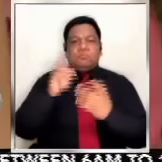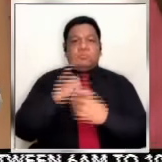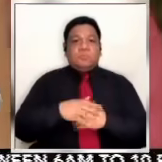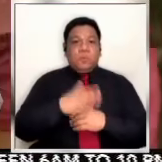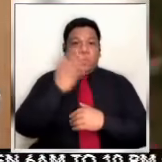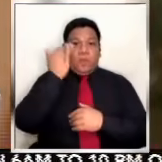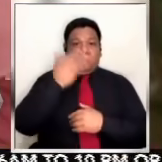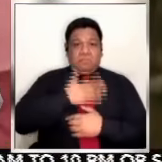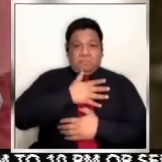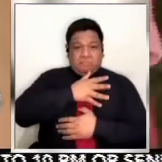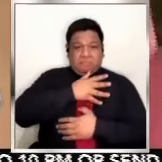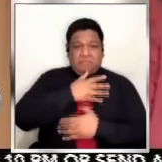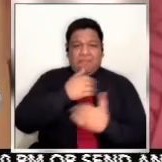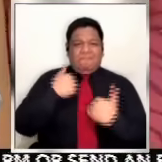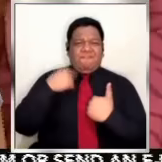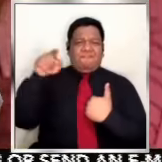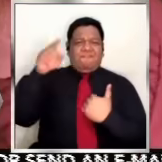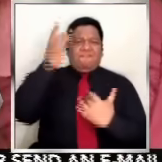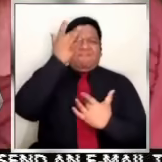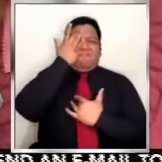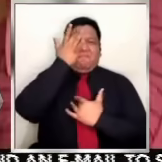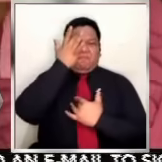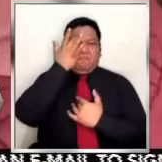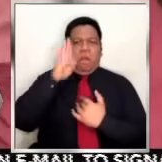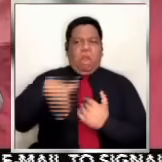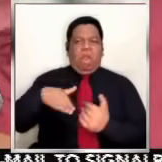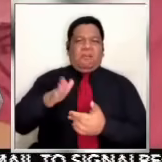Eh hindi ko na po kasi nadadalaw.